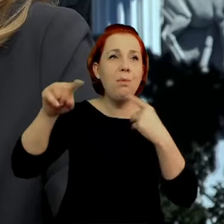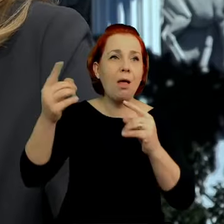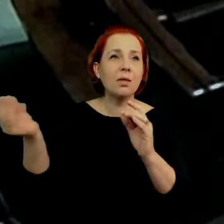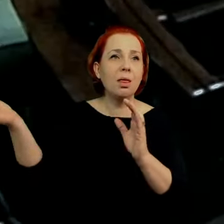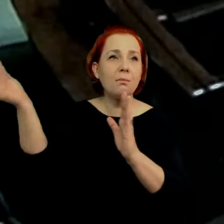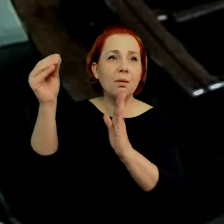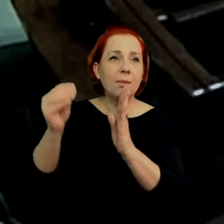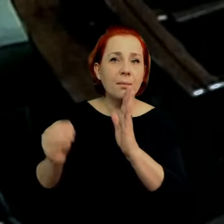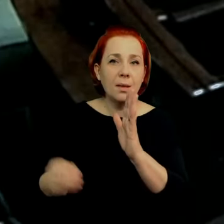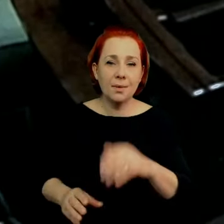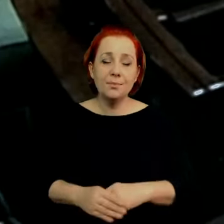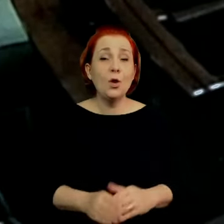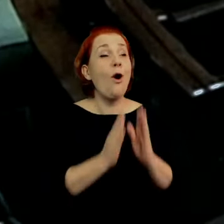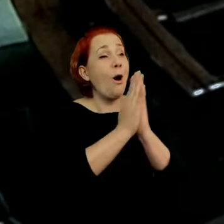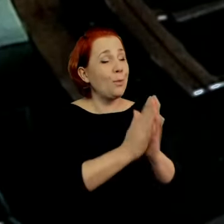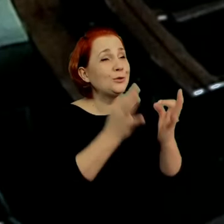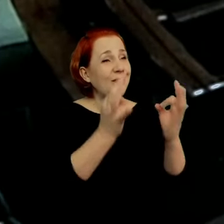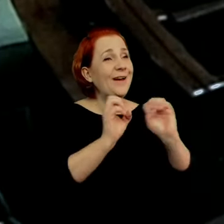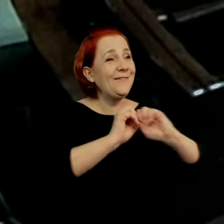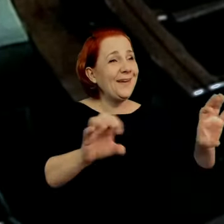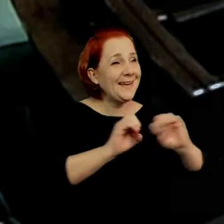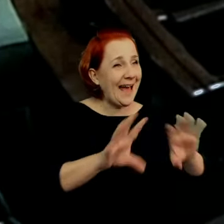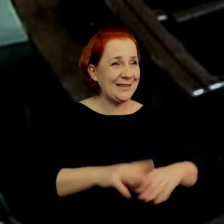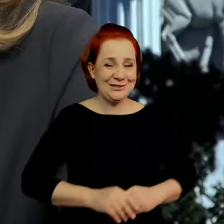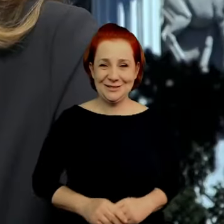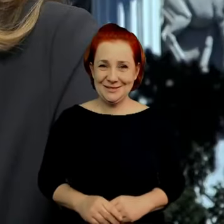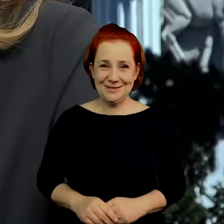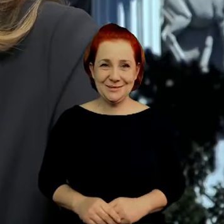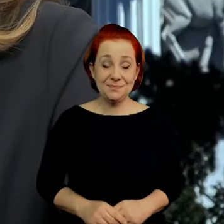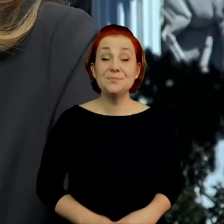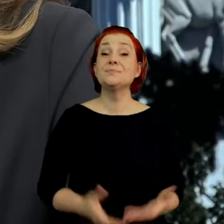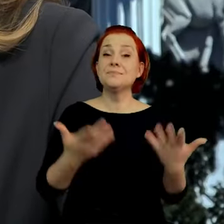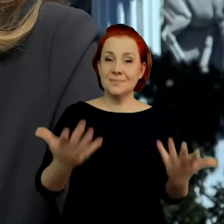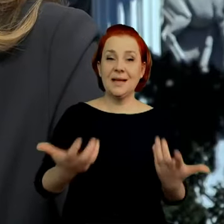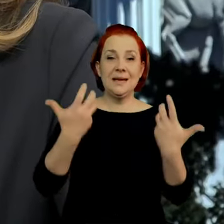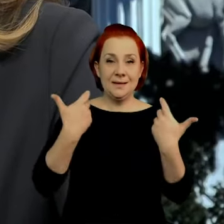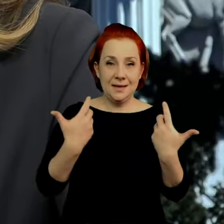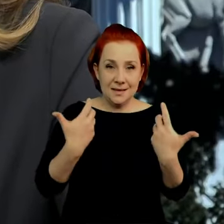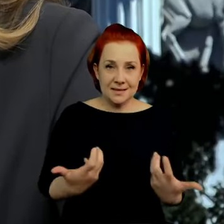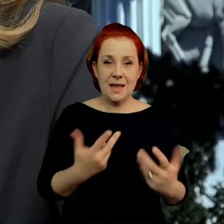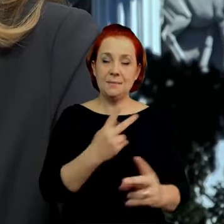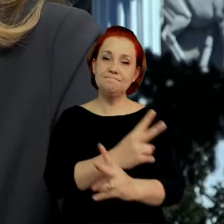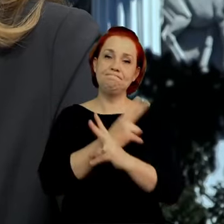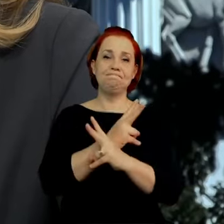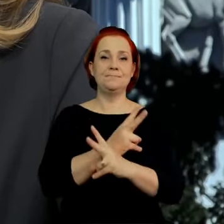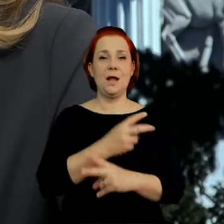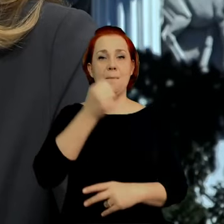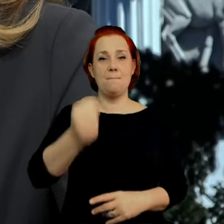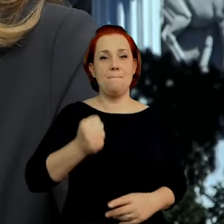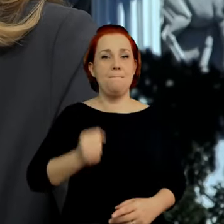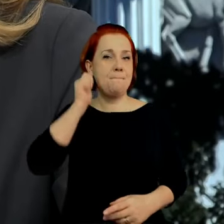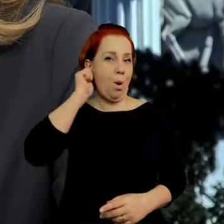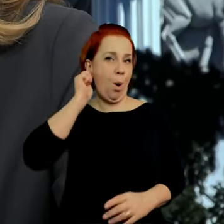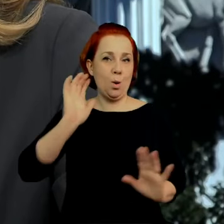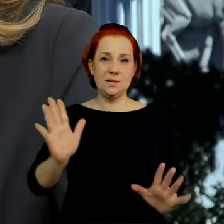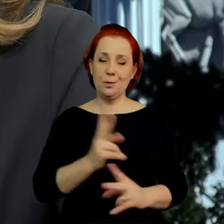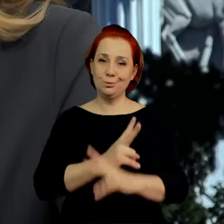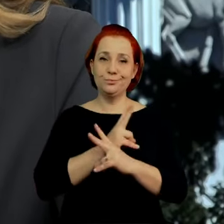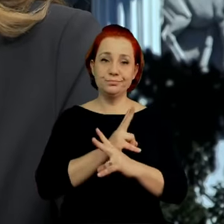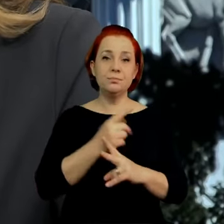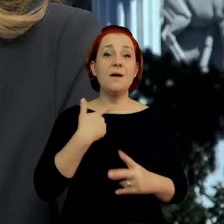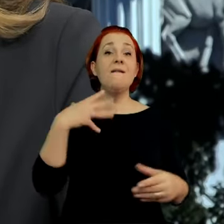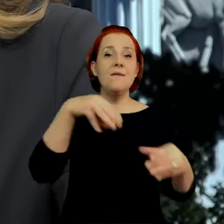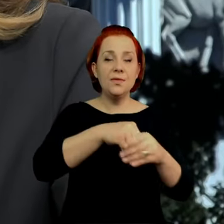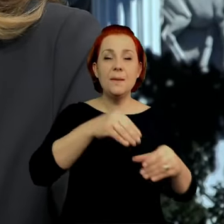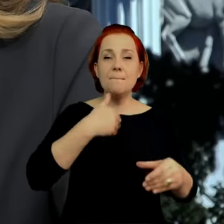nam te informacje dać. No właśnie. Chcę być posłanką niezrzeszoną w tej chwili. Taka jest moja decyzja. Prowadzę parlamentarny zespół do spraw